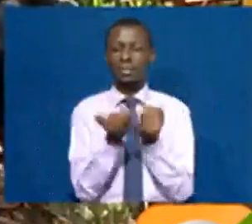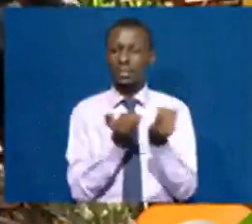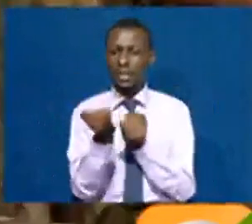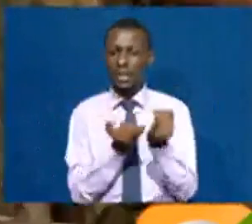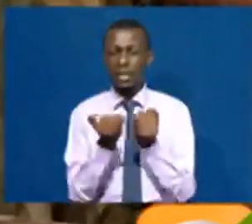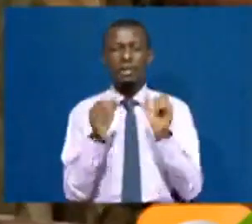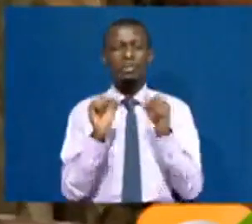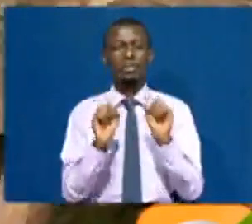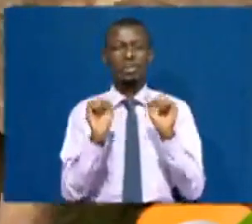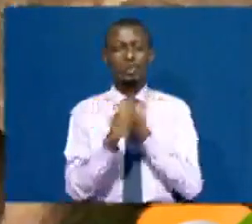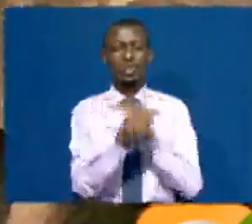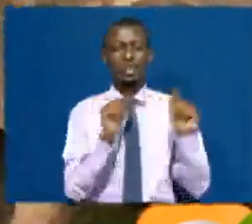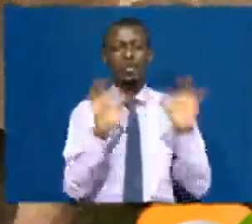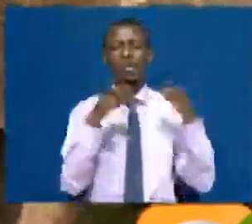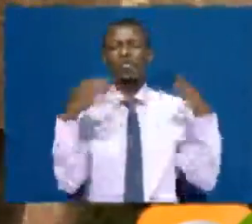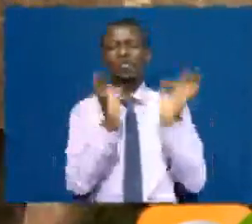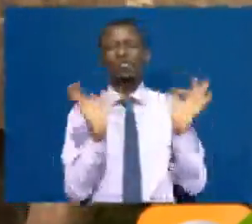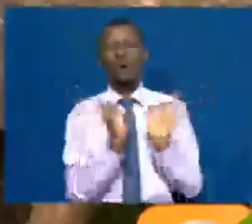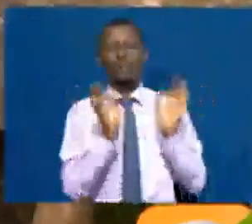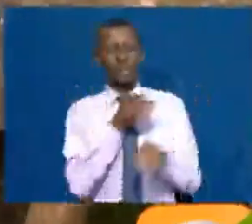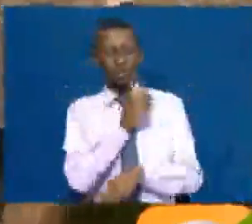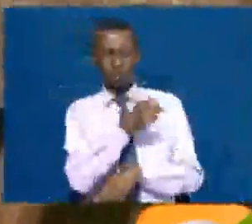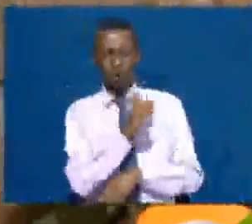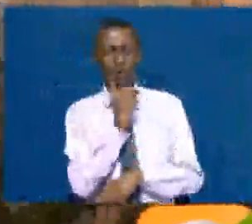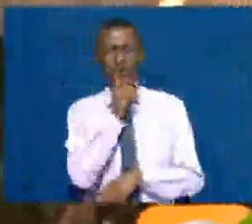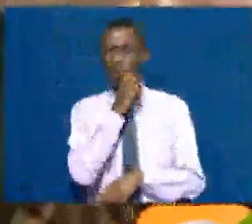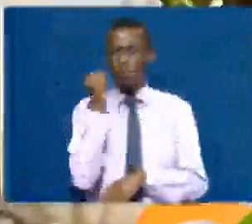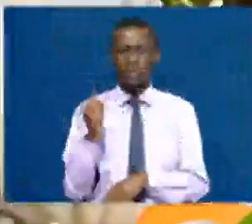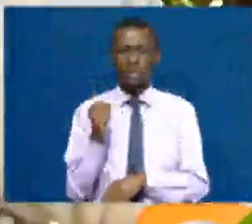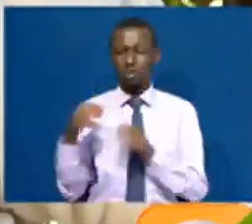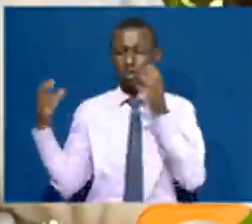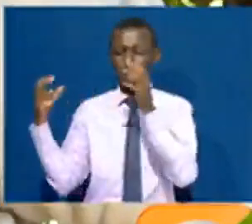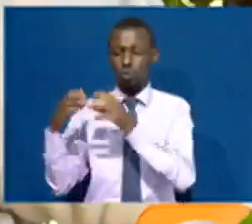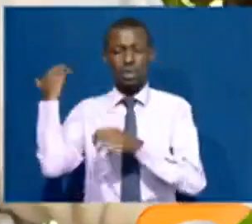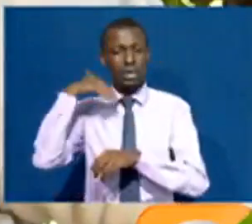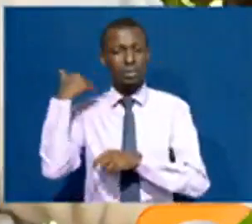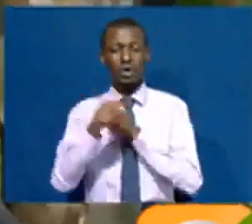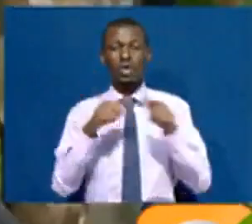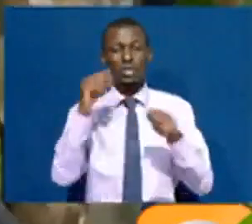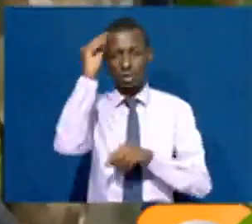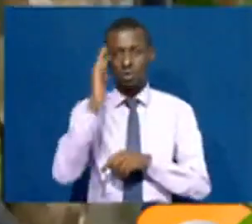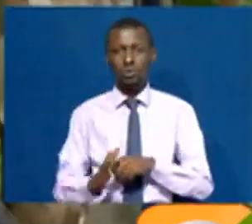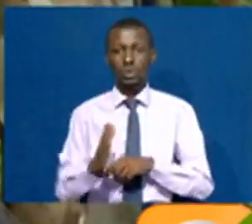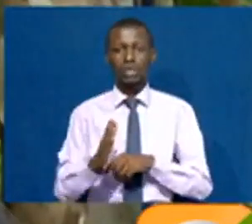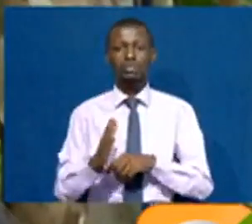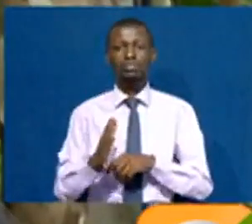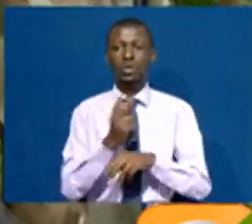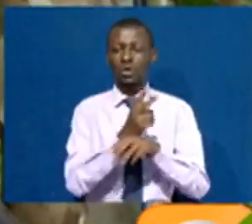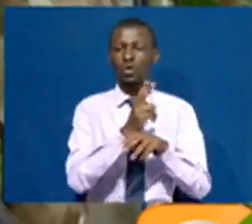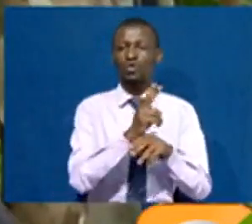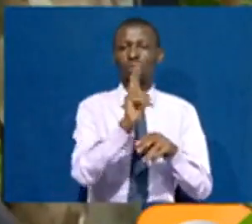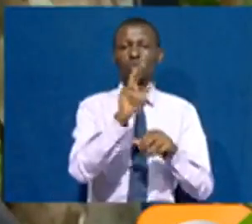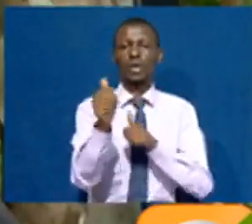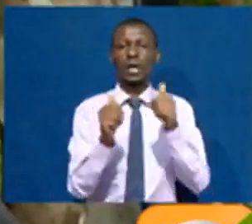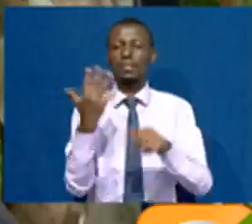kuangamiza familia Hiyo wahalifu Hao walimuua mwanafunzi wa kidato cha Pili na kuacha Watu